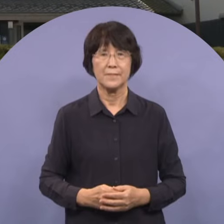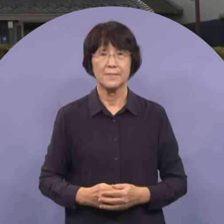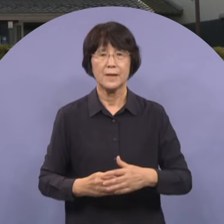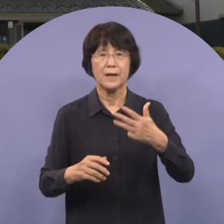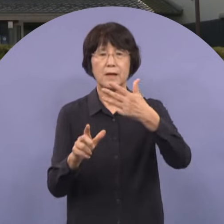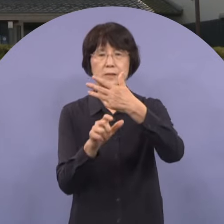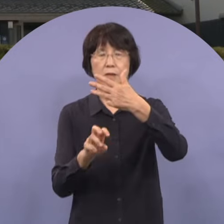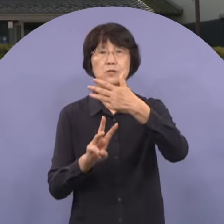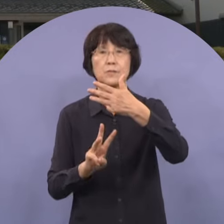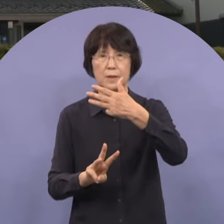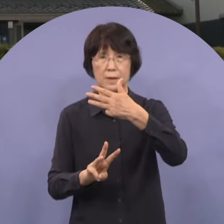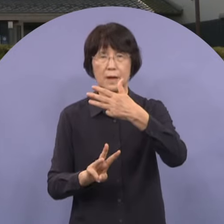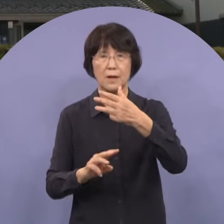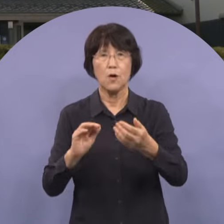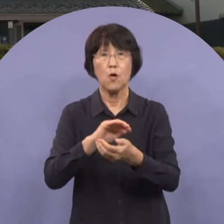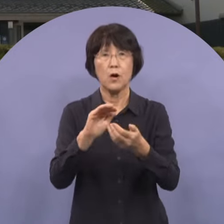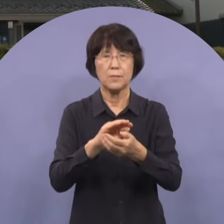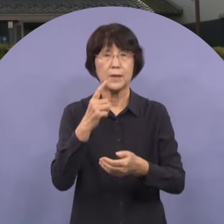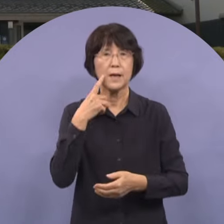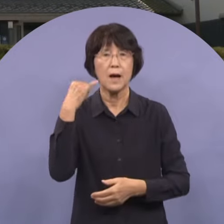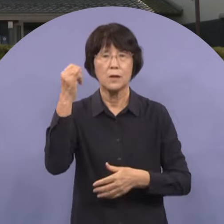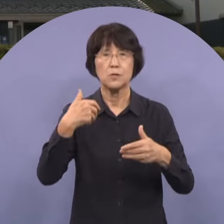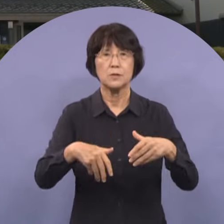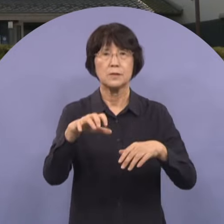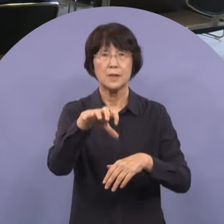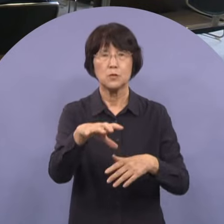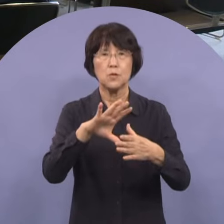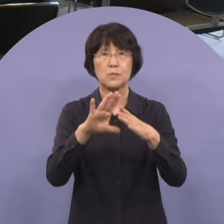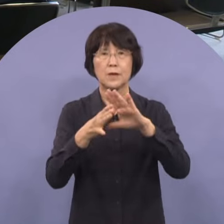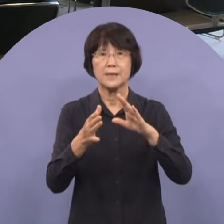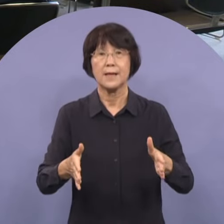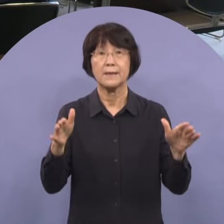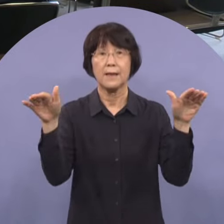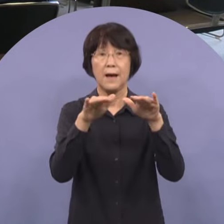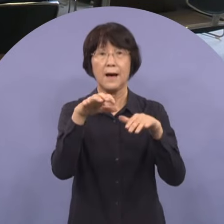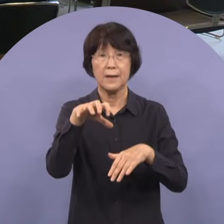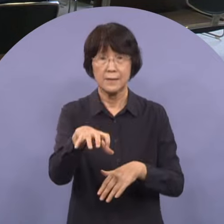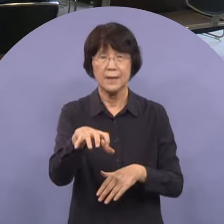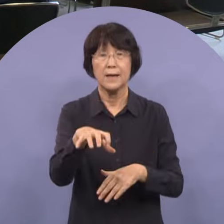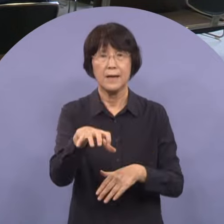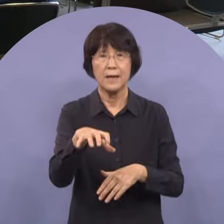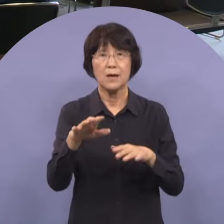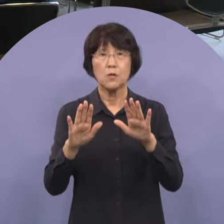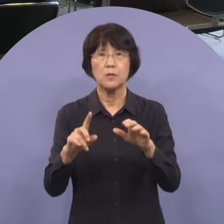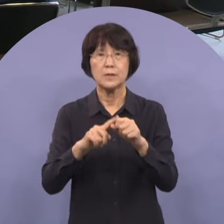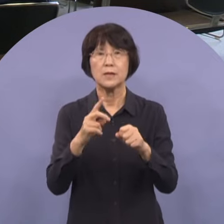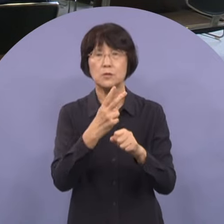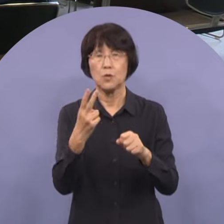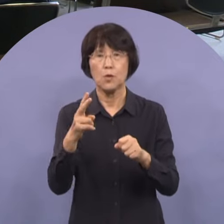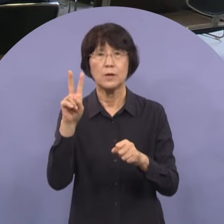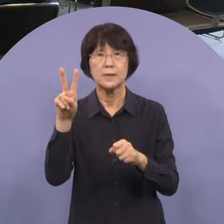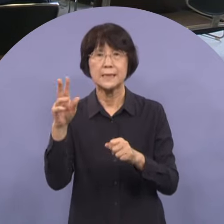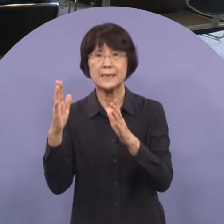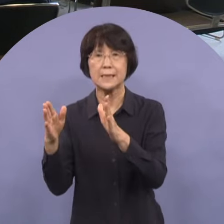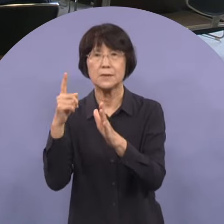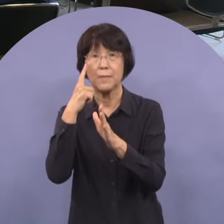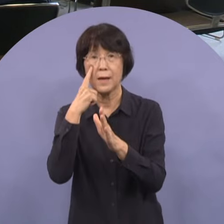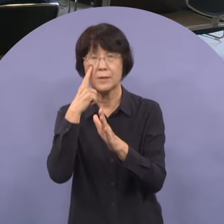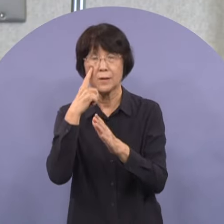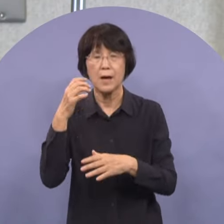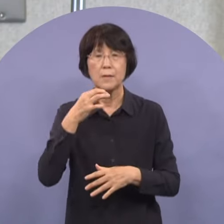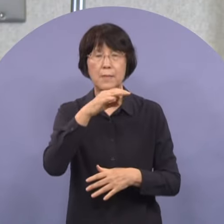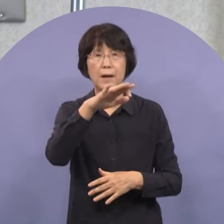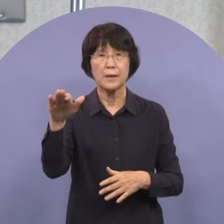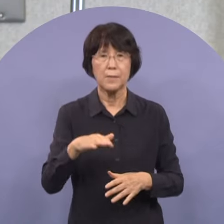8月3日、近江母の里文化センターで今年度で2期目となる米原農業塾の開校式